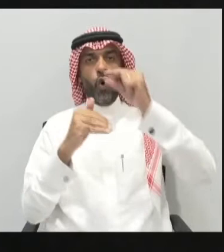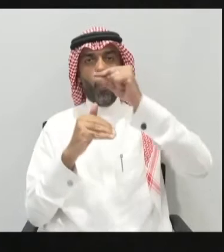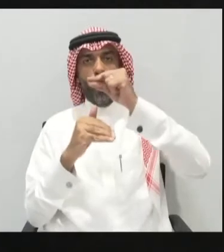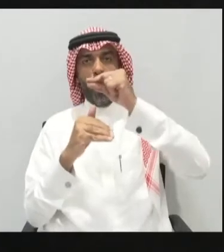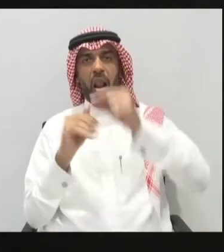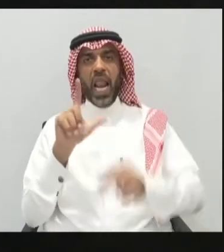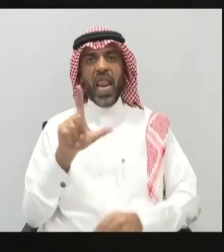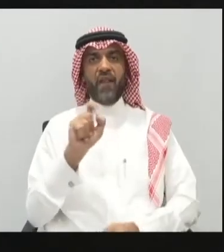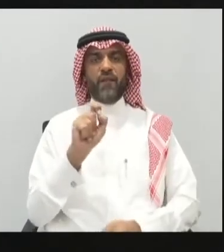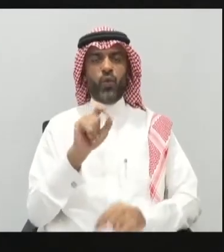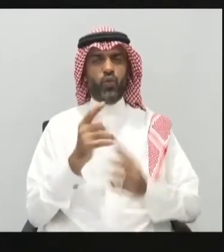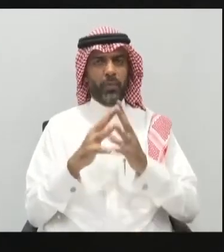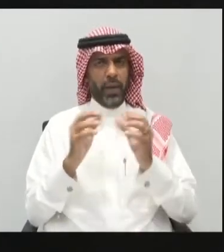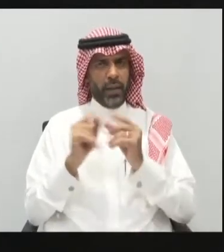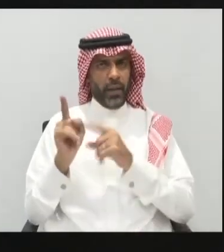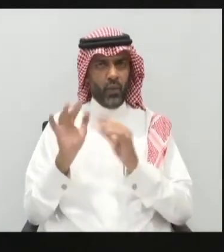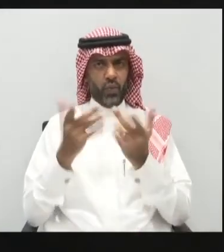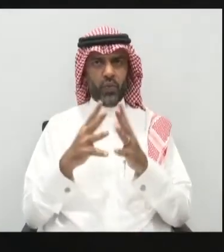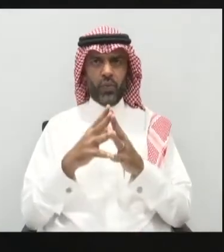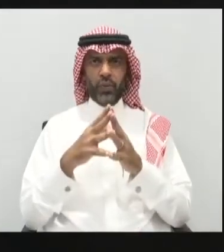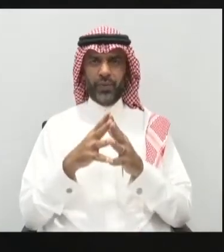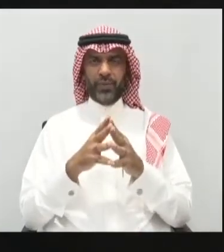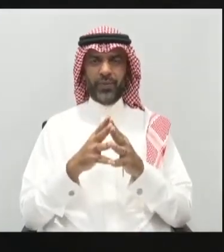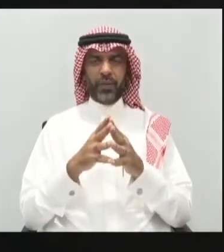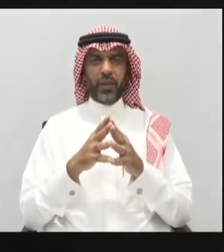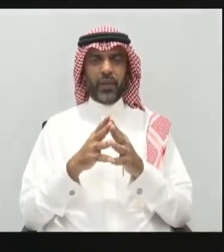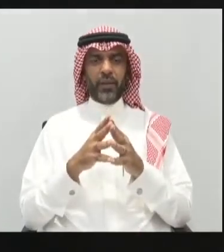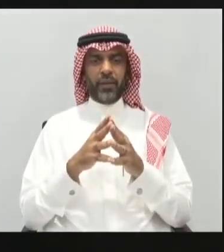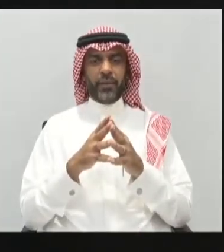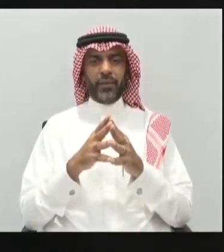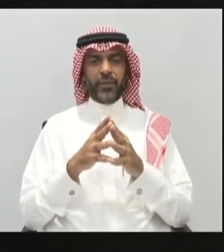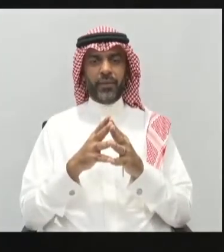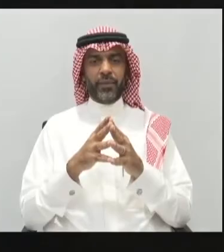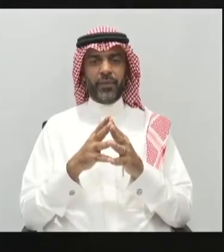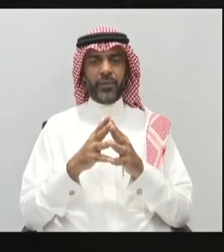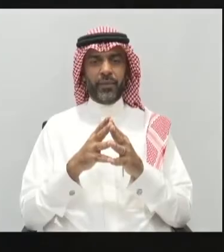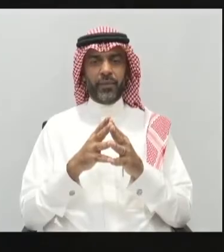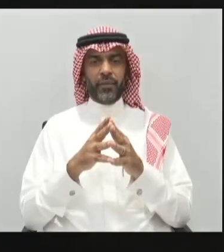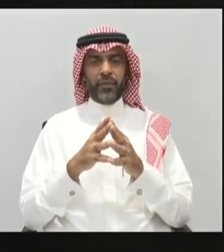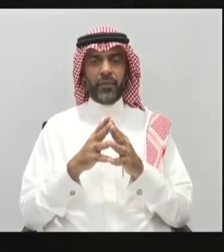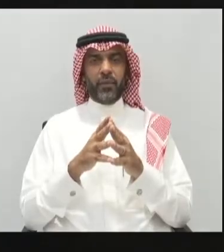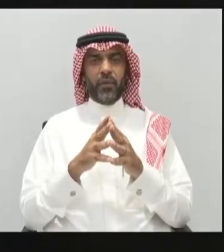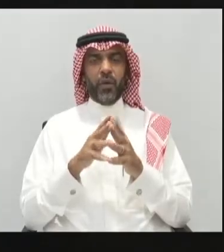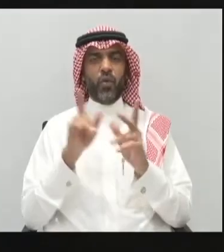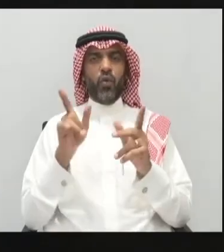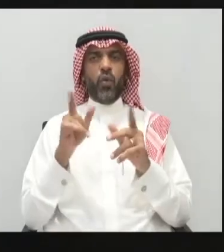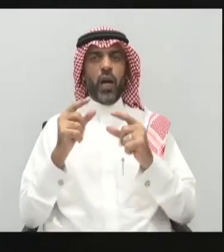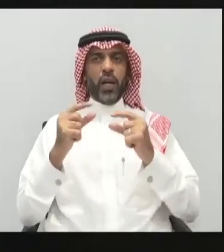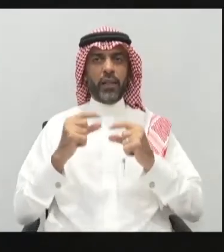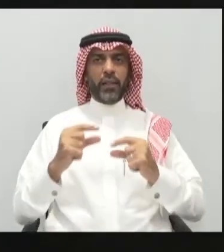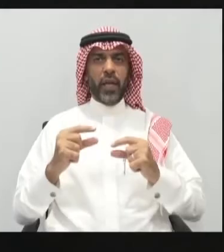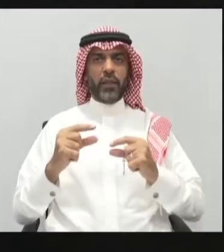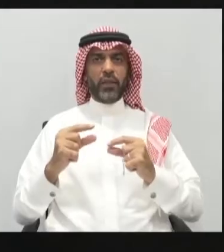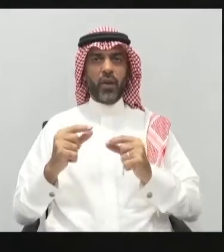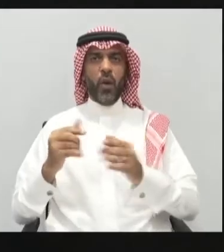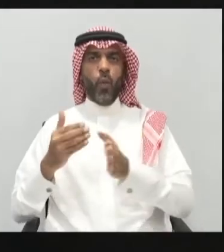مفصل اكثر ما هو الحجاج بالخلف هو يعني الحجاج بالمخالفه من اسمه ناتي بشيء مخالف